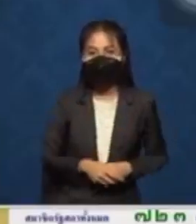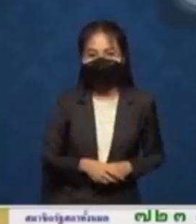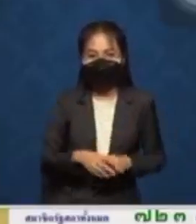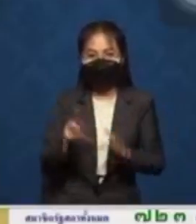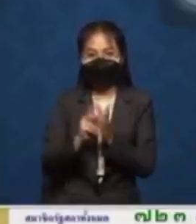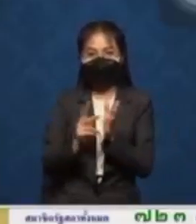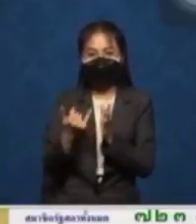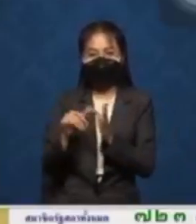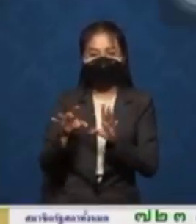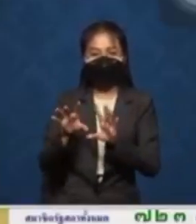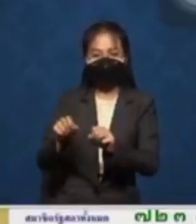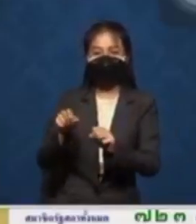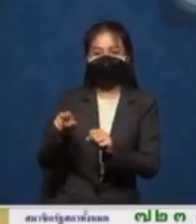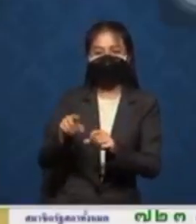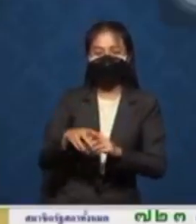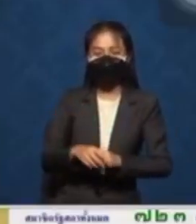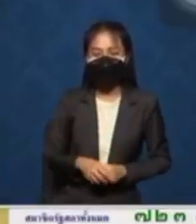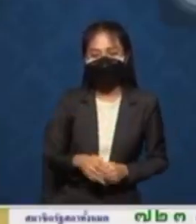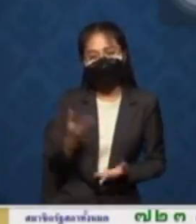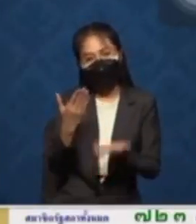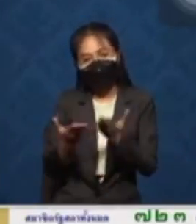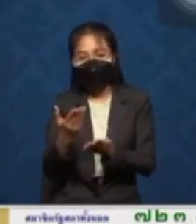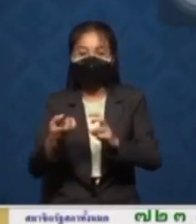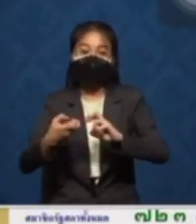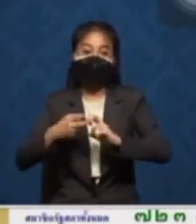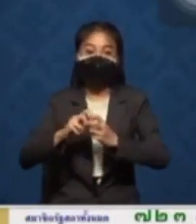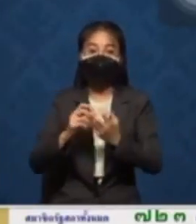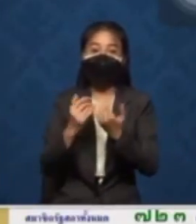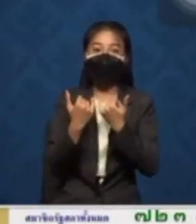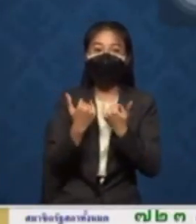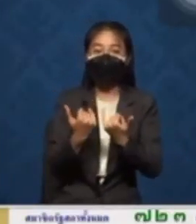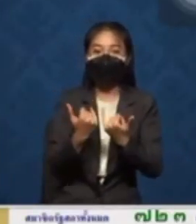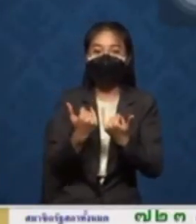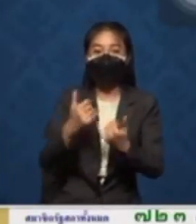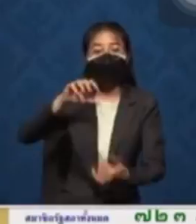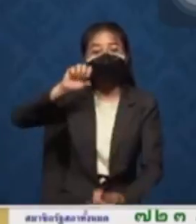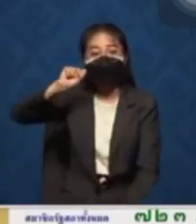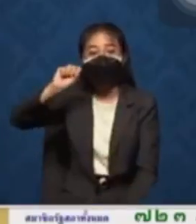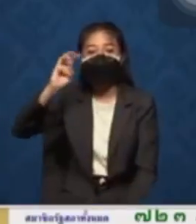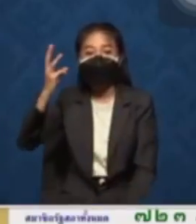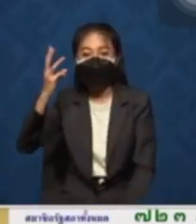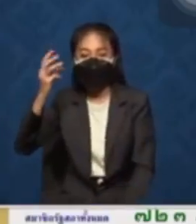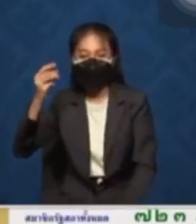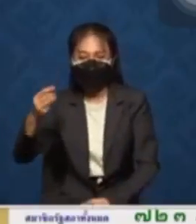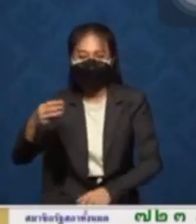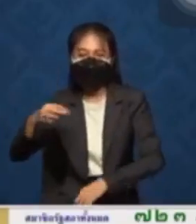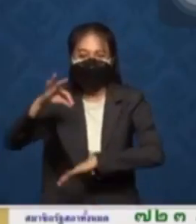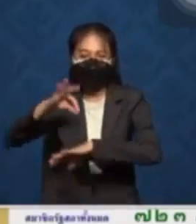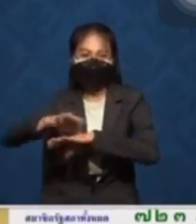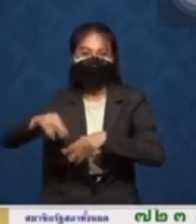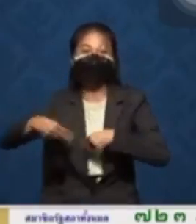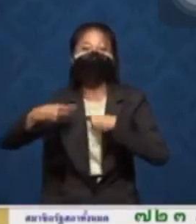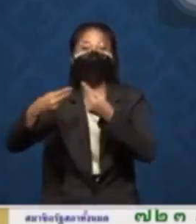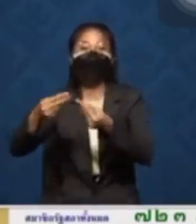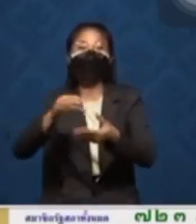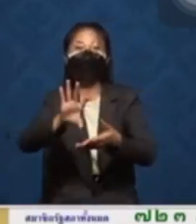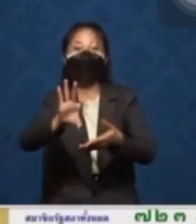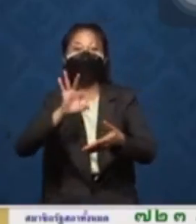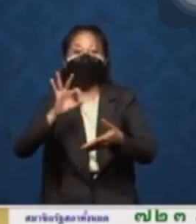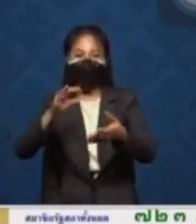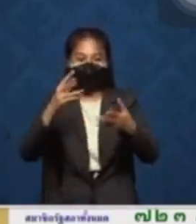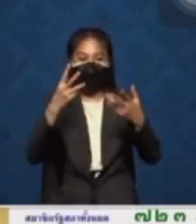คำถามพ่วงนะครับที่นำมาสู่ปัญหาณปัจจุบันของการที่เรามีสว.ที่มาจากการแต่งตั้งมาร่วมเลือกนายกรัฐมนตรีก็ถู